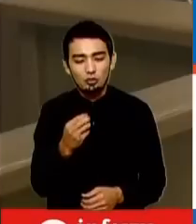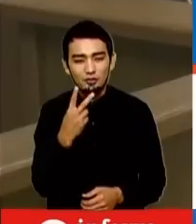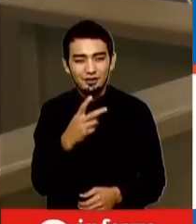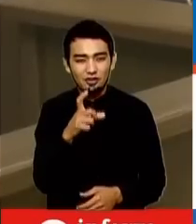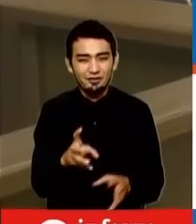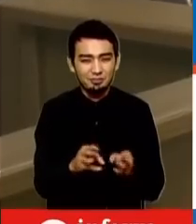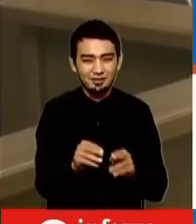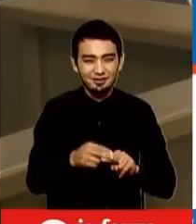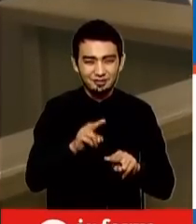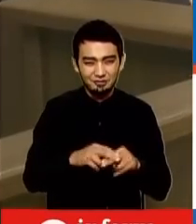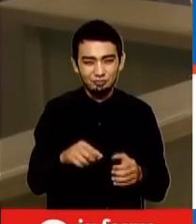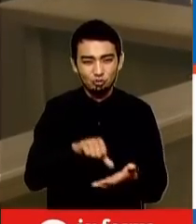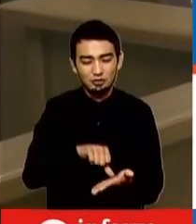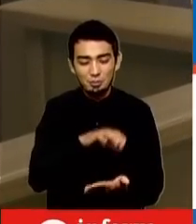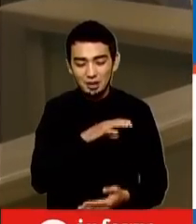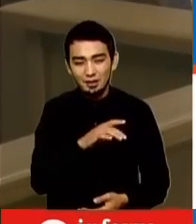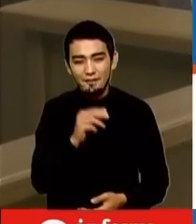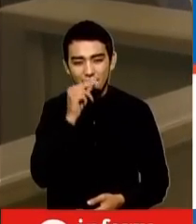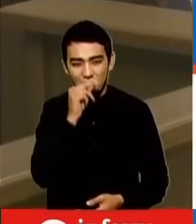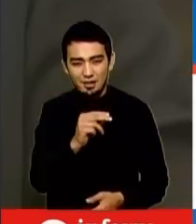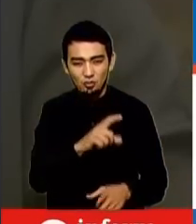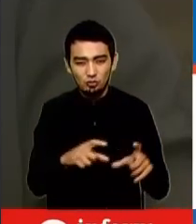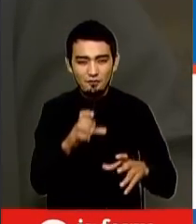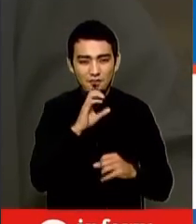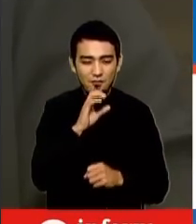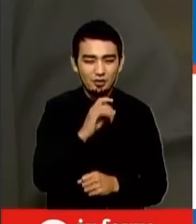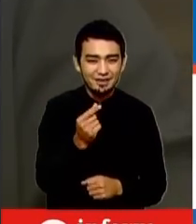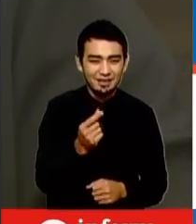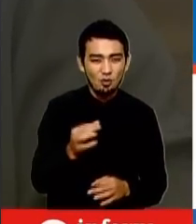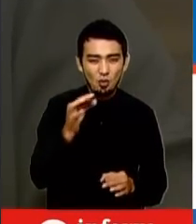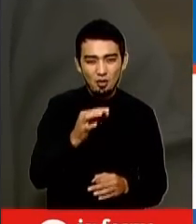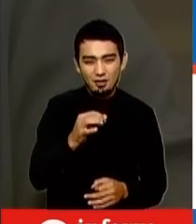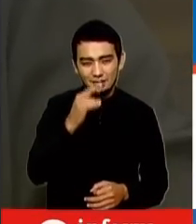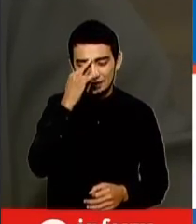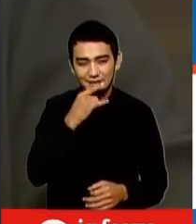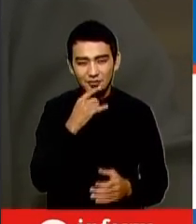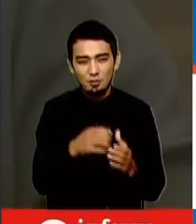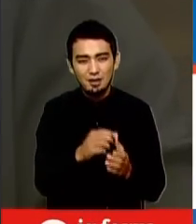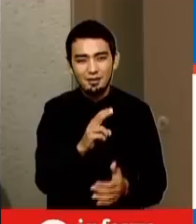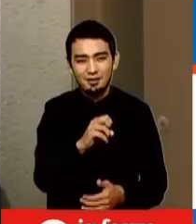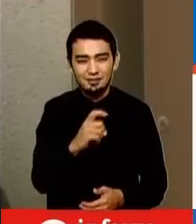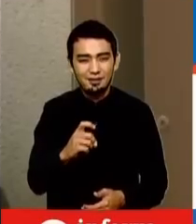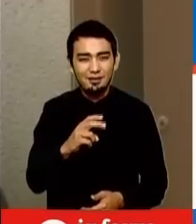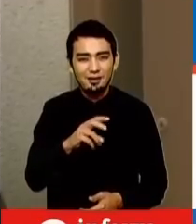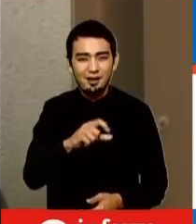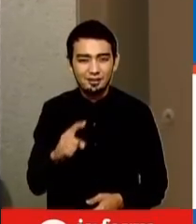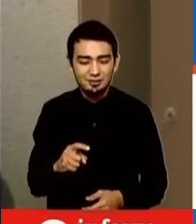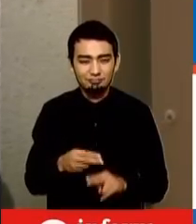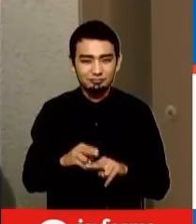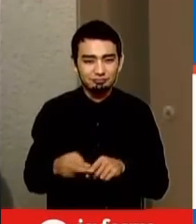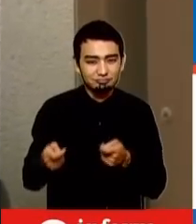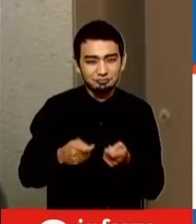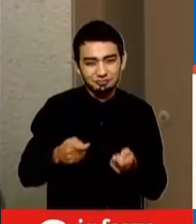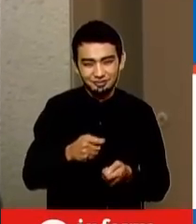фигурантов уголовного дела были признаны виновными в хищении средств национальной компании «Казахгаз» при поставках газа. Однако